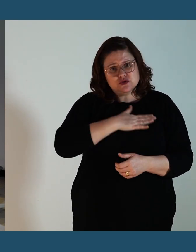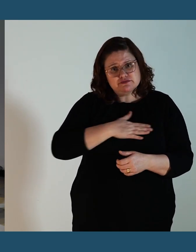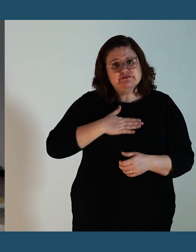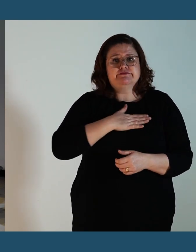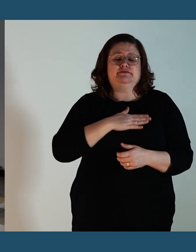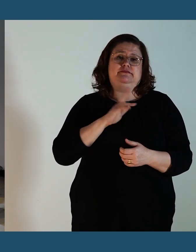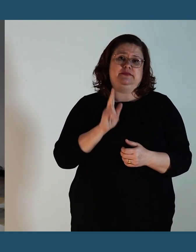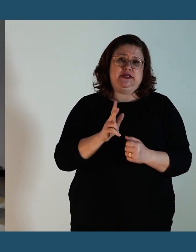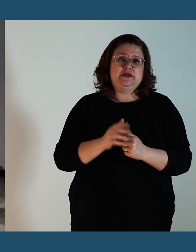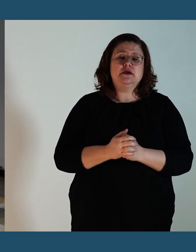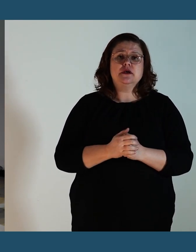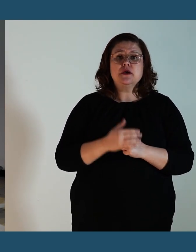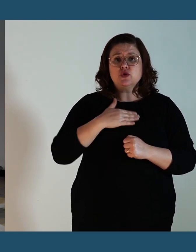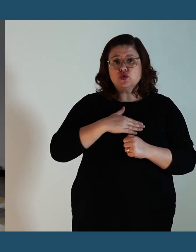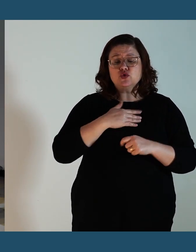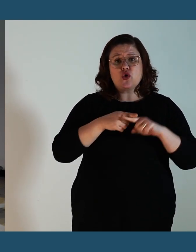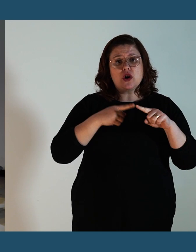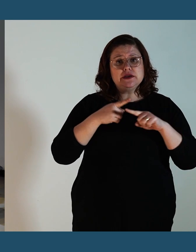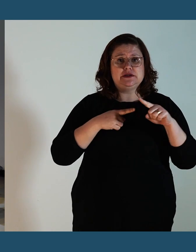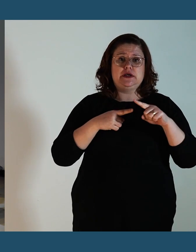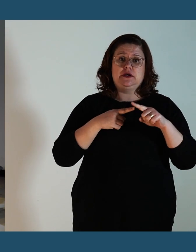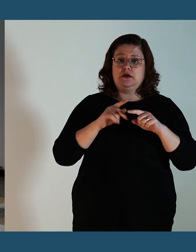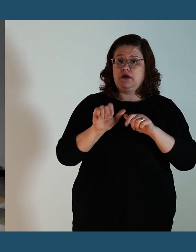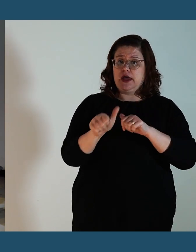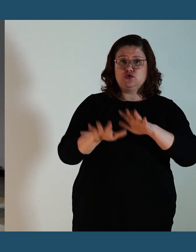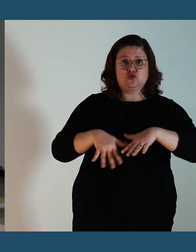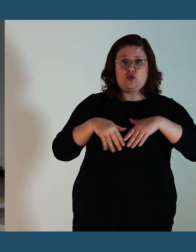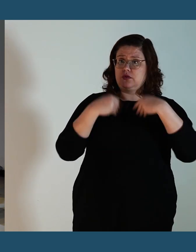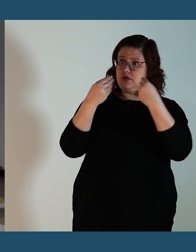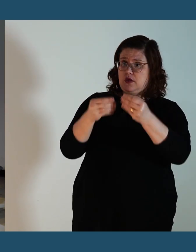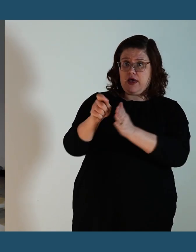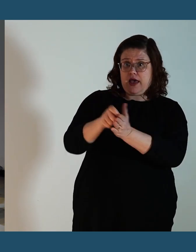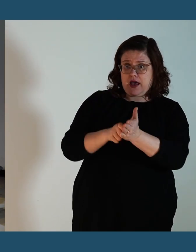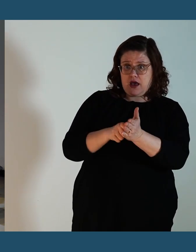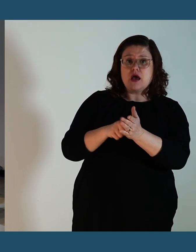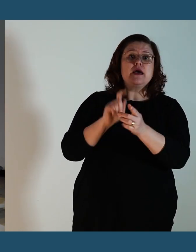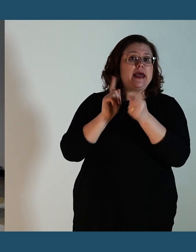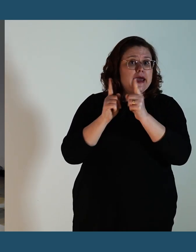surullista, koska mä ajattelin, että se olisi voinut mennä läpi eduskunnassa. Mutta tietenkin